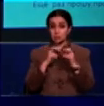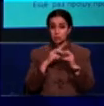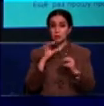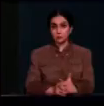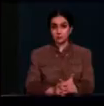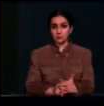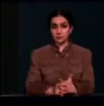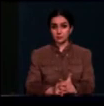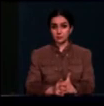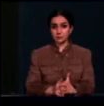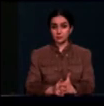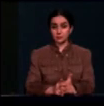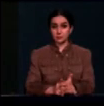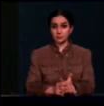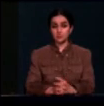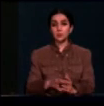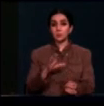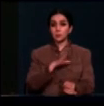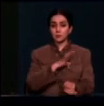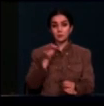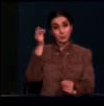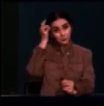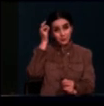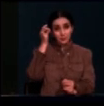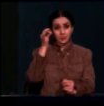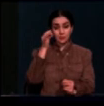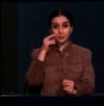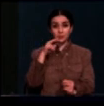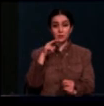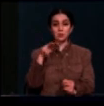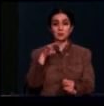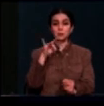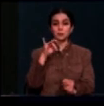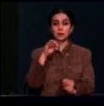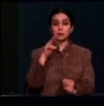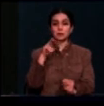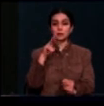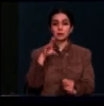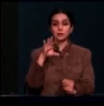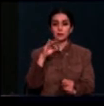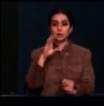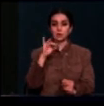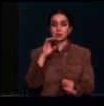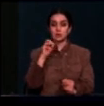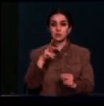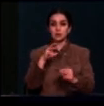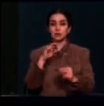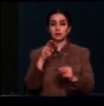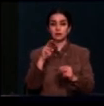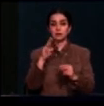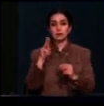их. Было такое словосочетание, помните? Предводитель дворянства. До